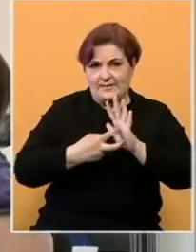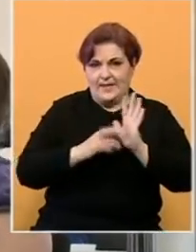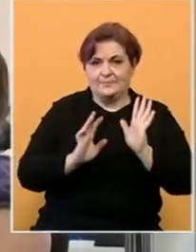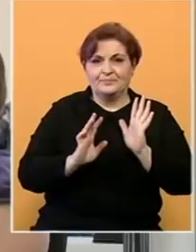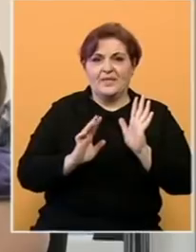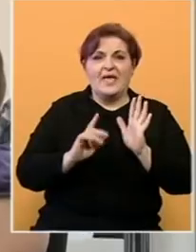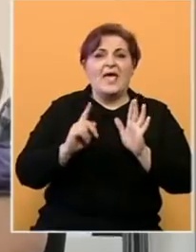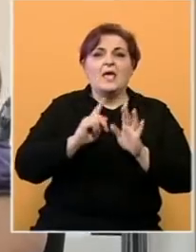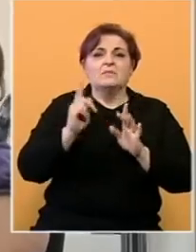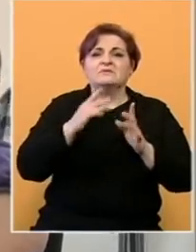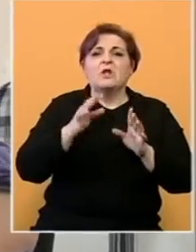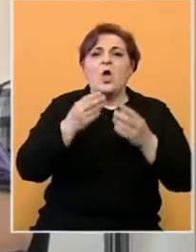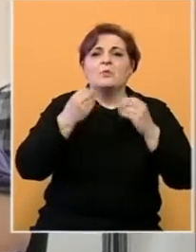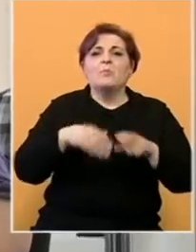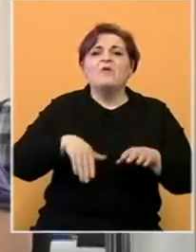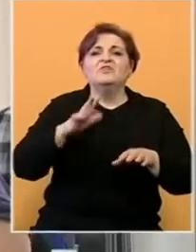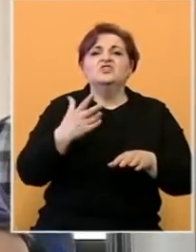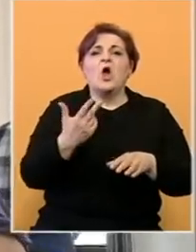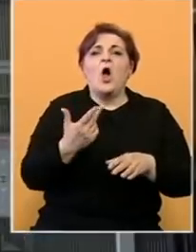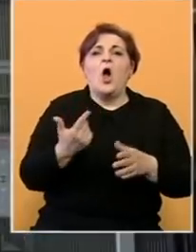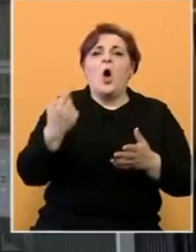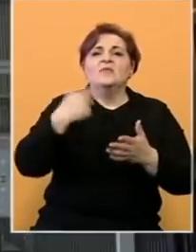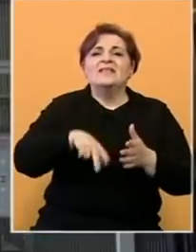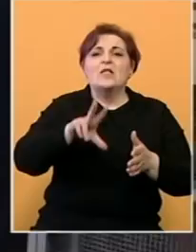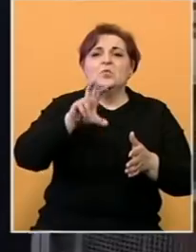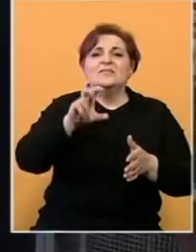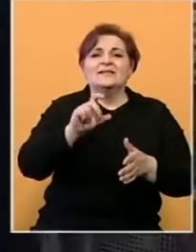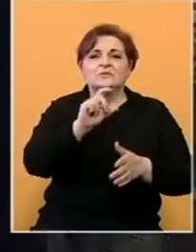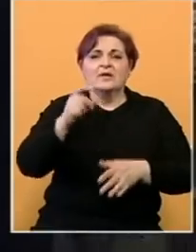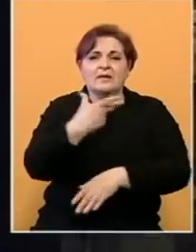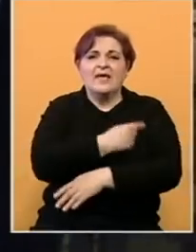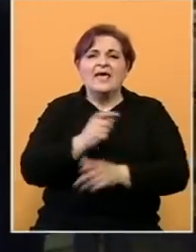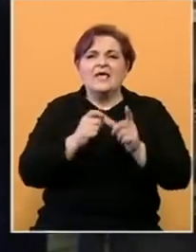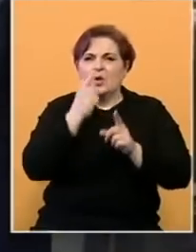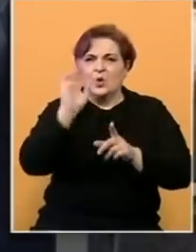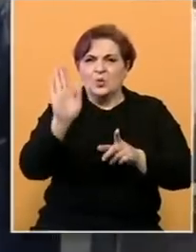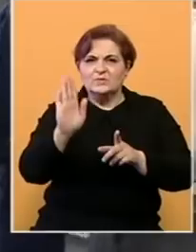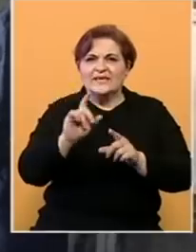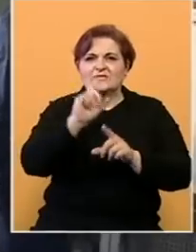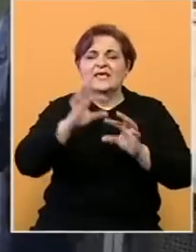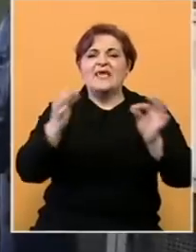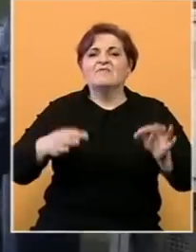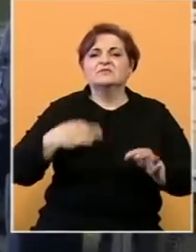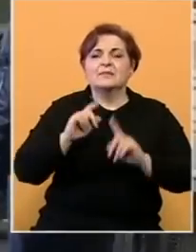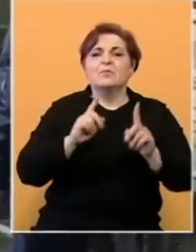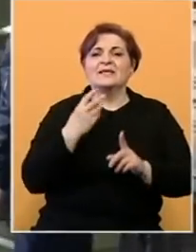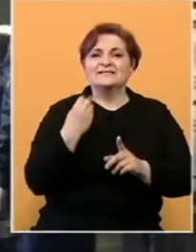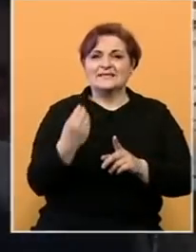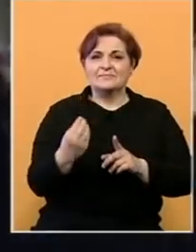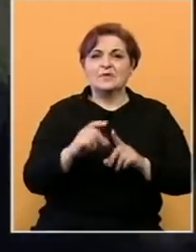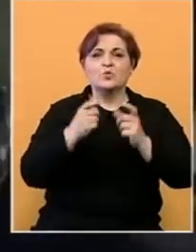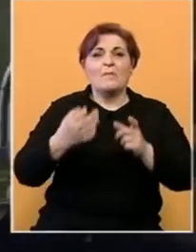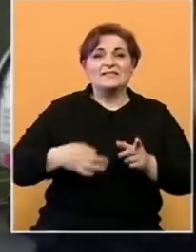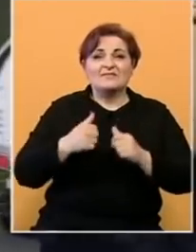predviđen. Nezvanično propalo je više od 1300 doza vakcina Sputnik V. Institut za javno zdravstvo Republike Srpske je od